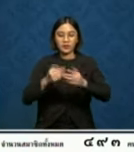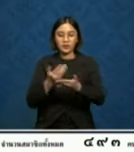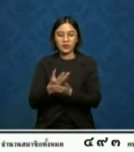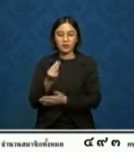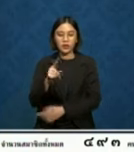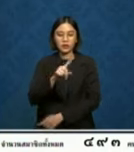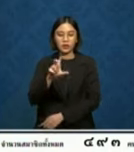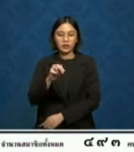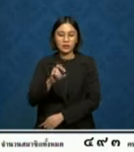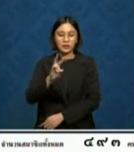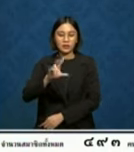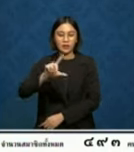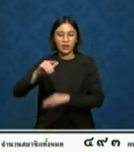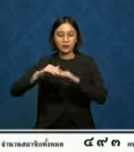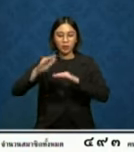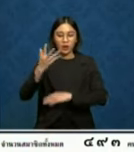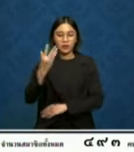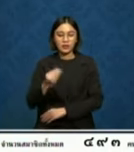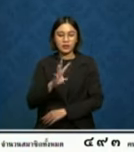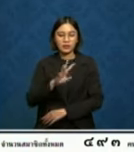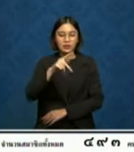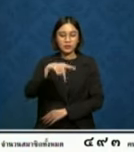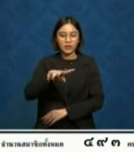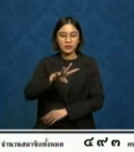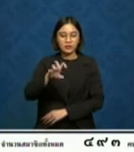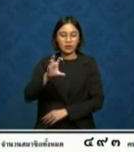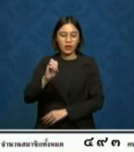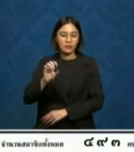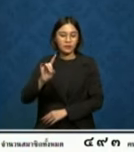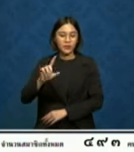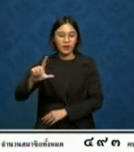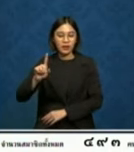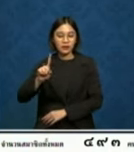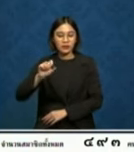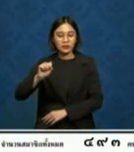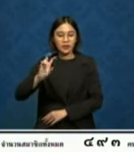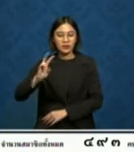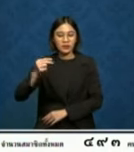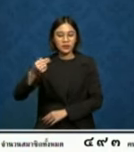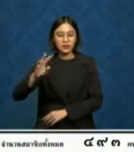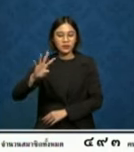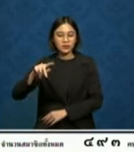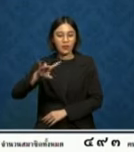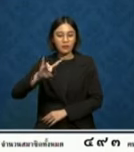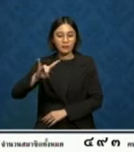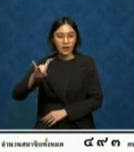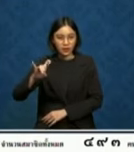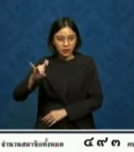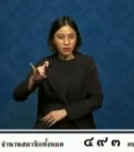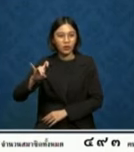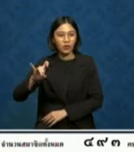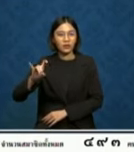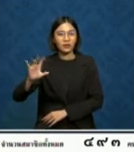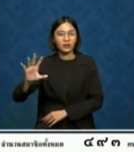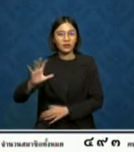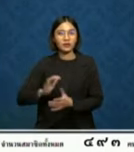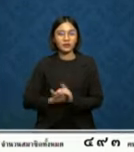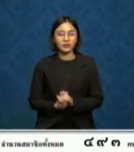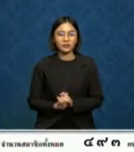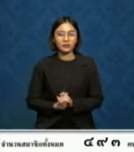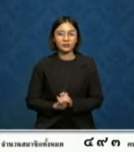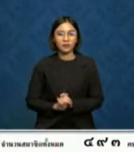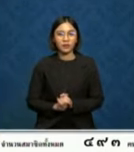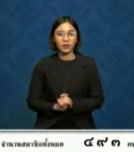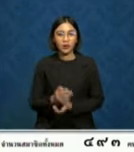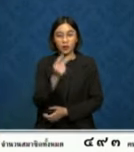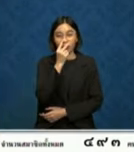เงิน 137ล้านกว่าบาทคงเหลือ 4,4581 74800กอิก 5บาทท่านประธาน